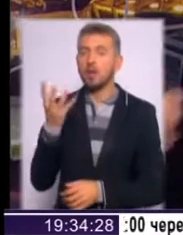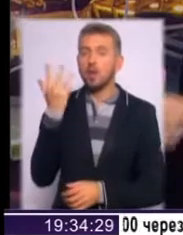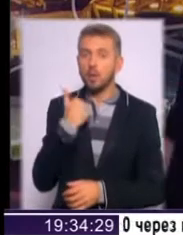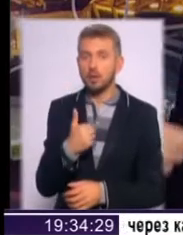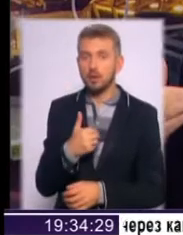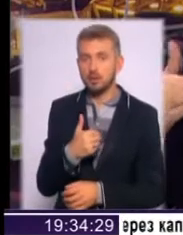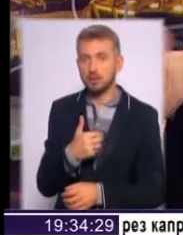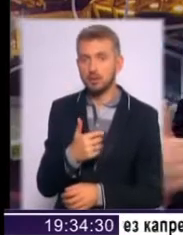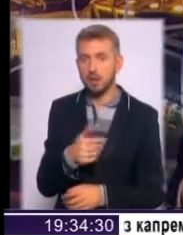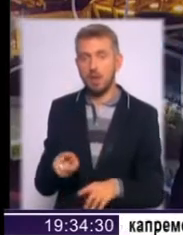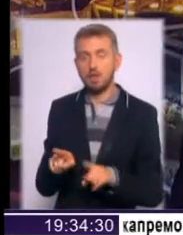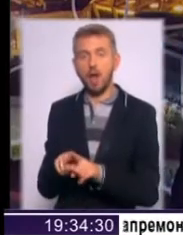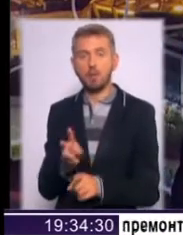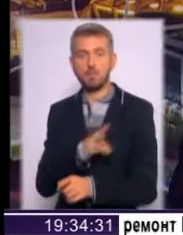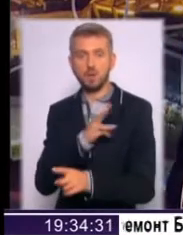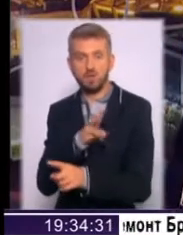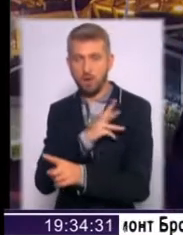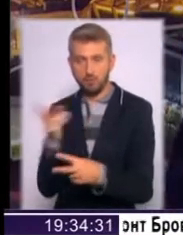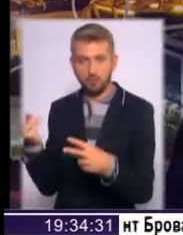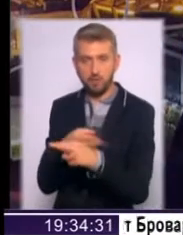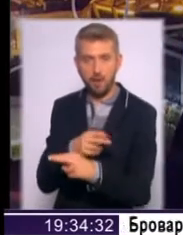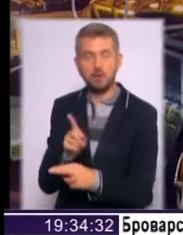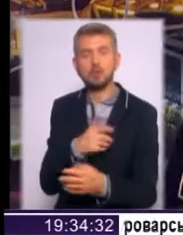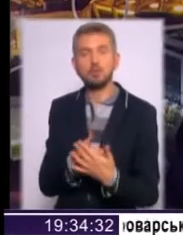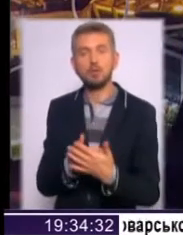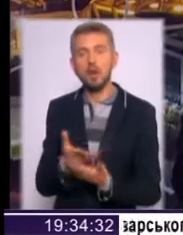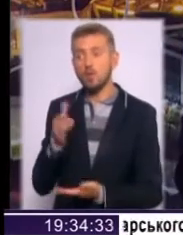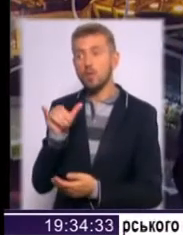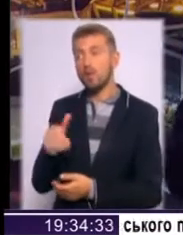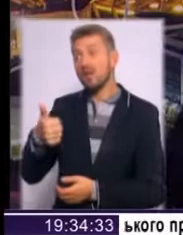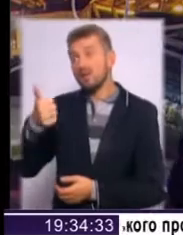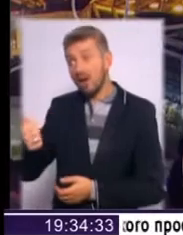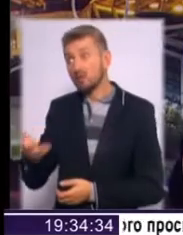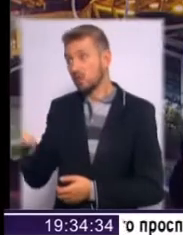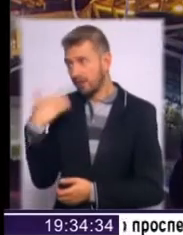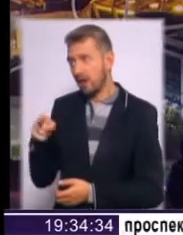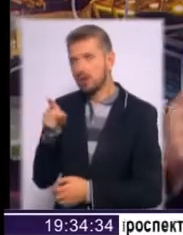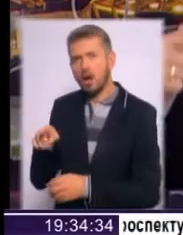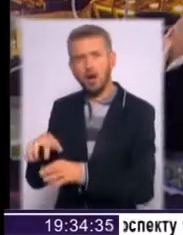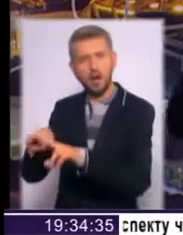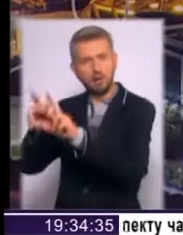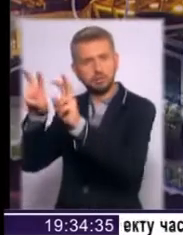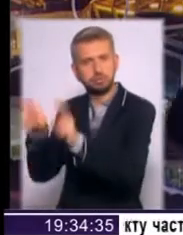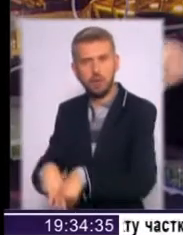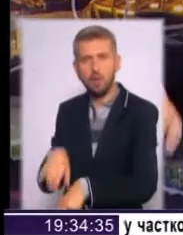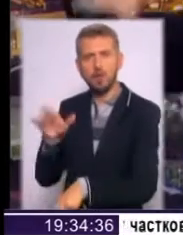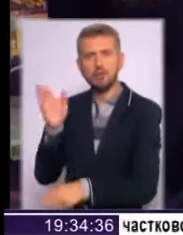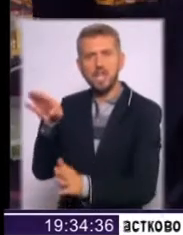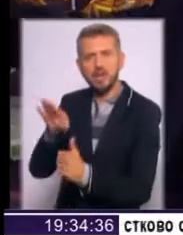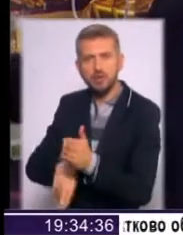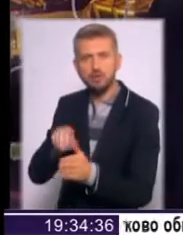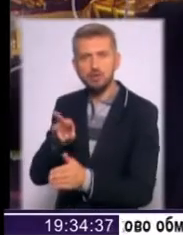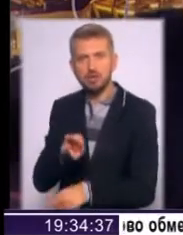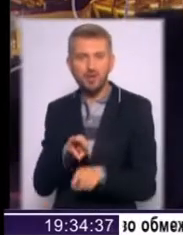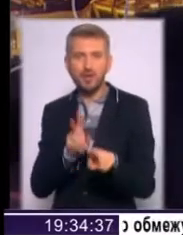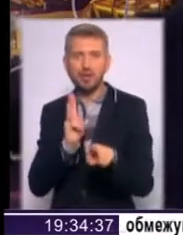так мотивацію збивати, що, мовляв, якщо у вас класно, давайте з вас так витягнемо, що у вас буде гірше, ніж в того,